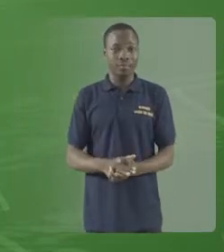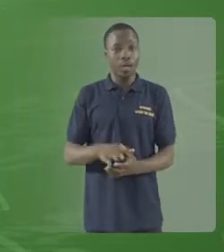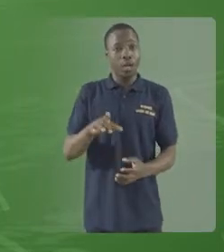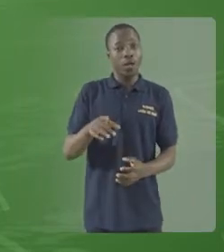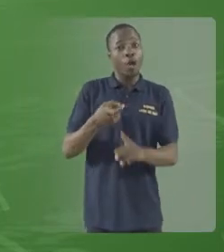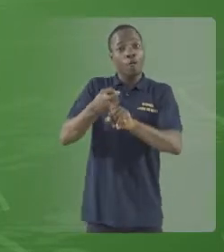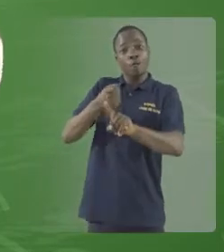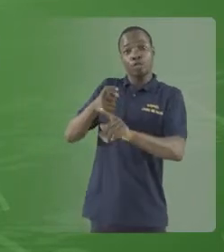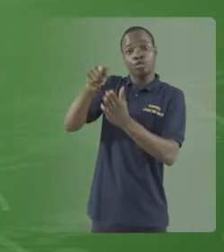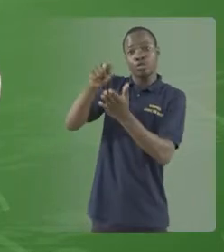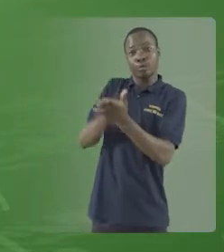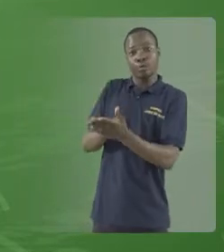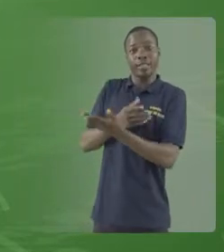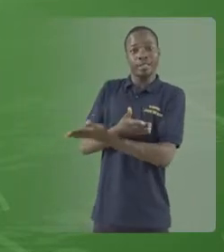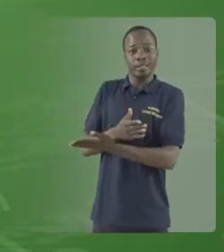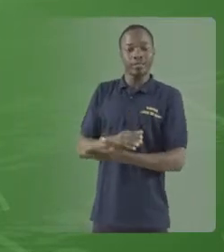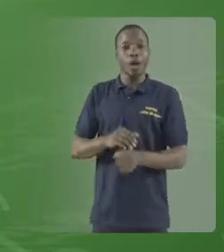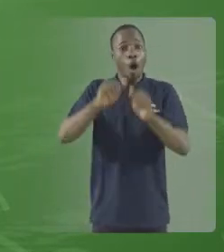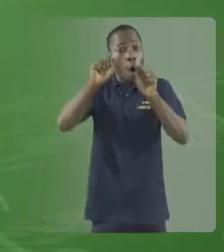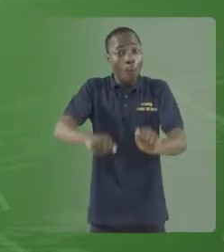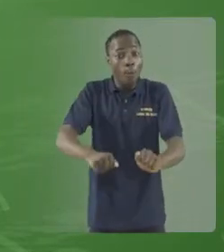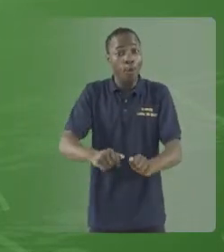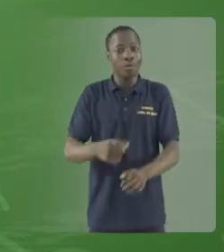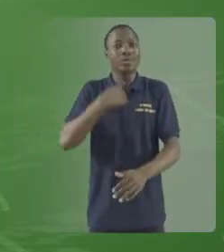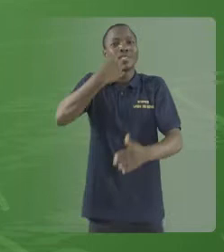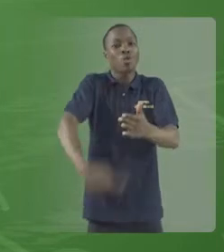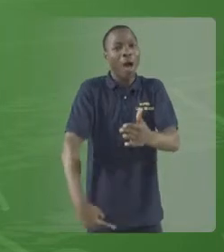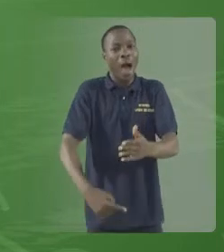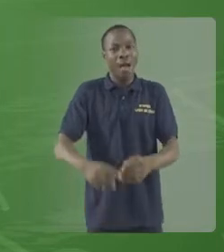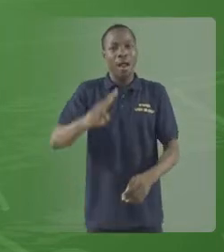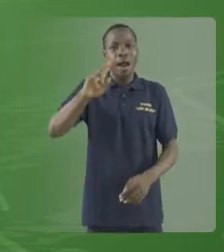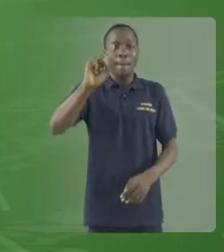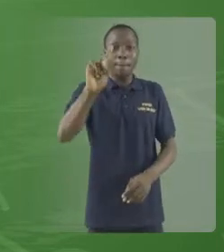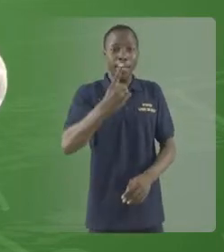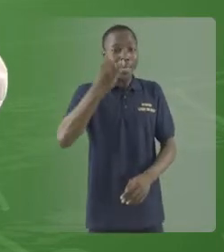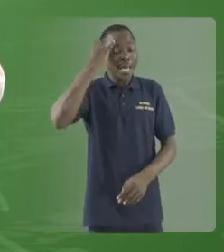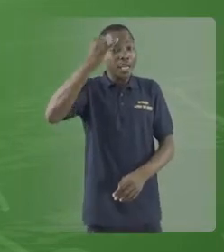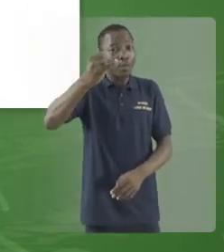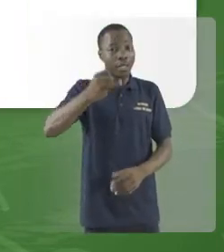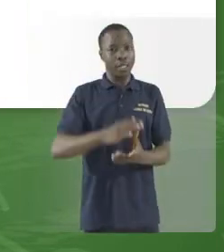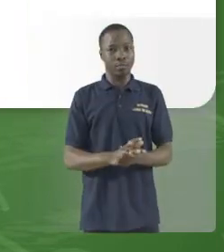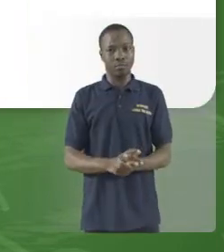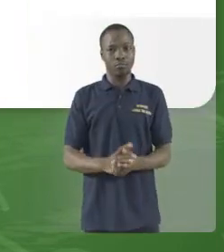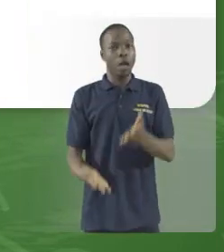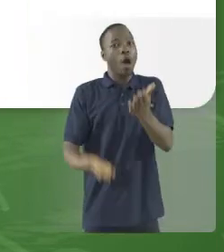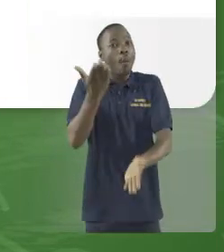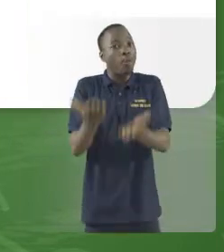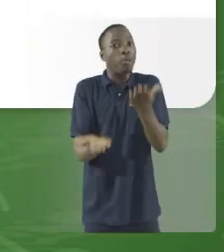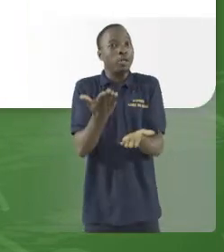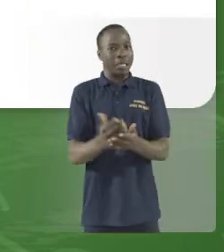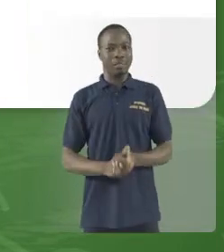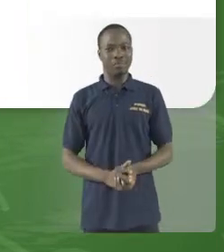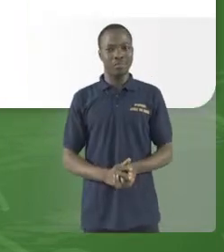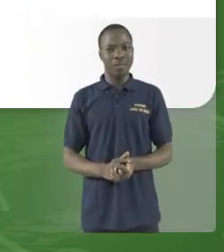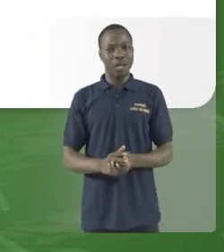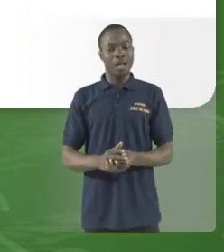situation, on peut faire ressortir la première hypothèse qui est la suivante. Peut-être qu'on améliore